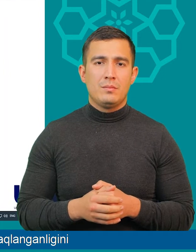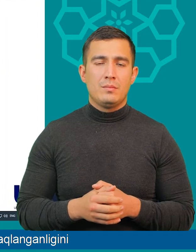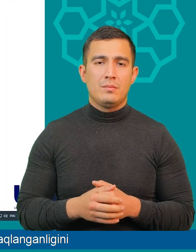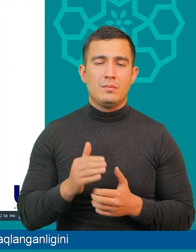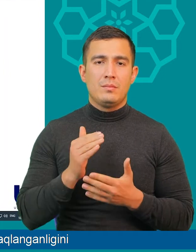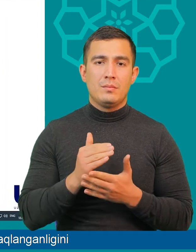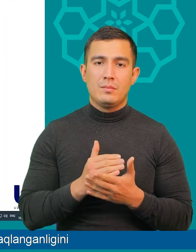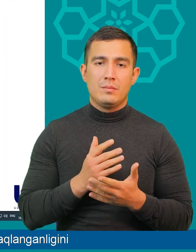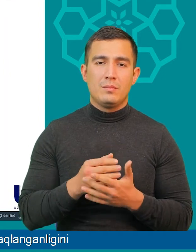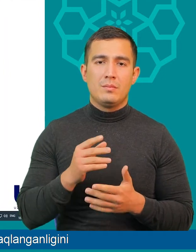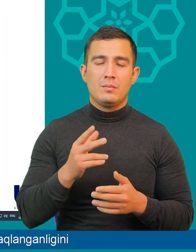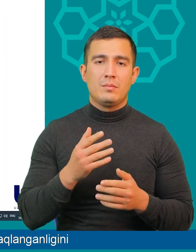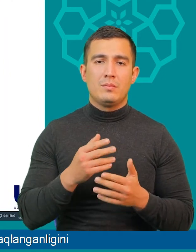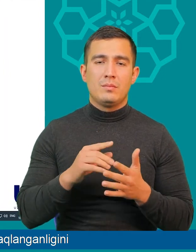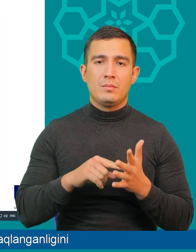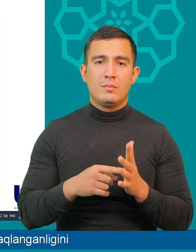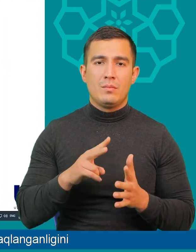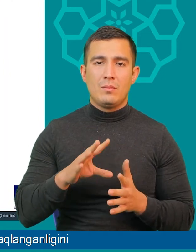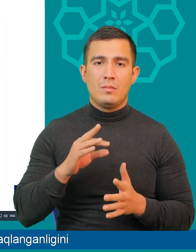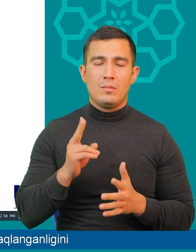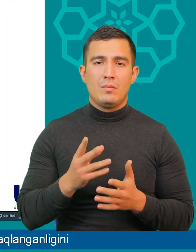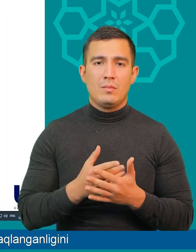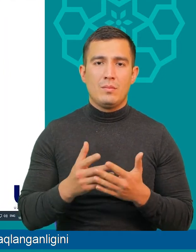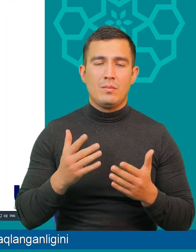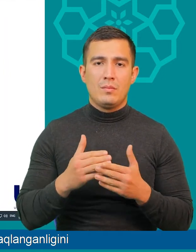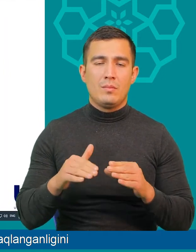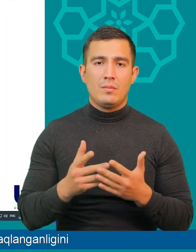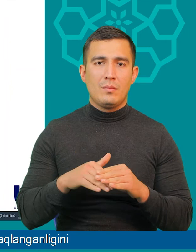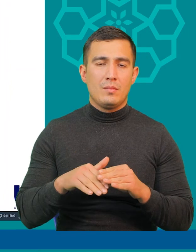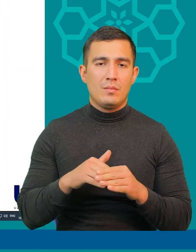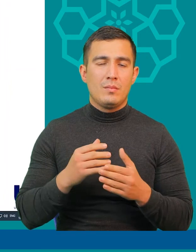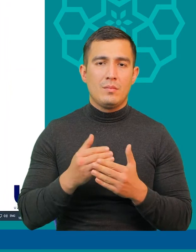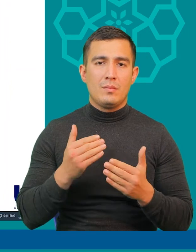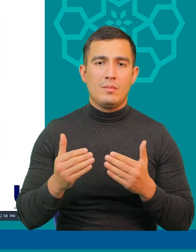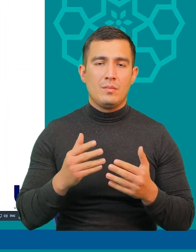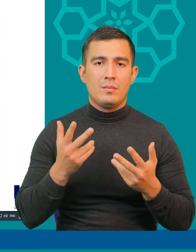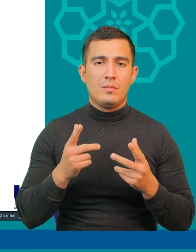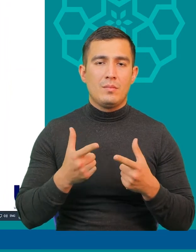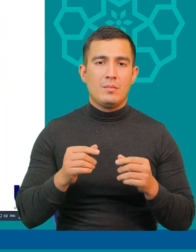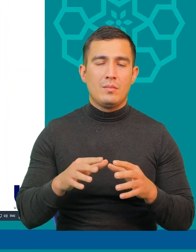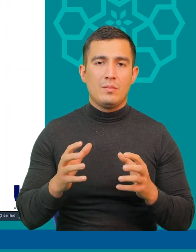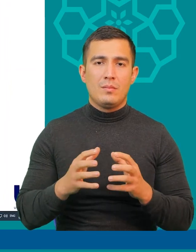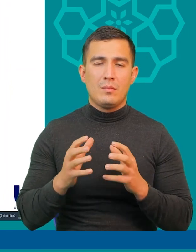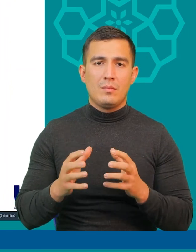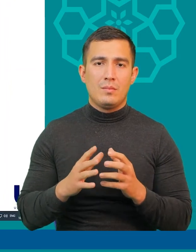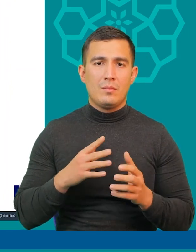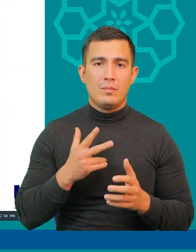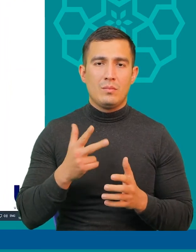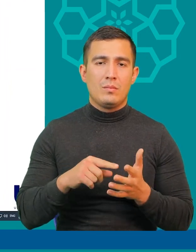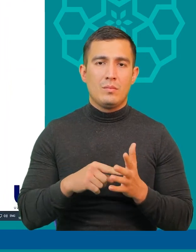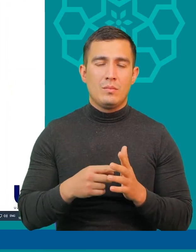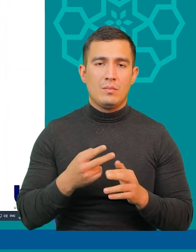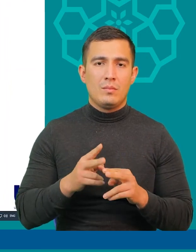dars.log. Ushbu domenimga tegishli bo'lgan fayllar qayerda saqlanganligini 3 nuqtani bosish